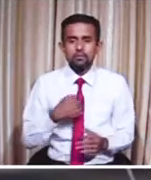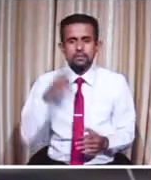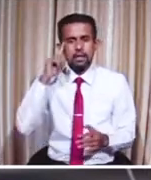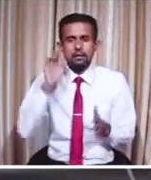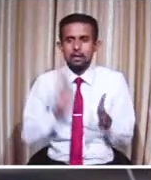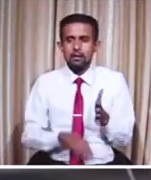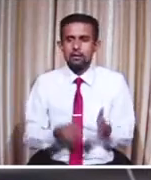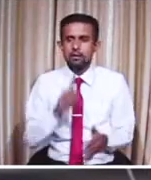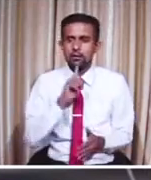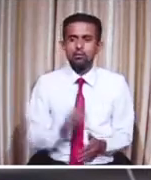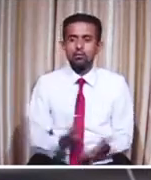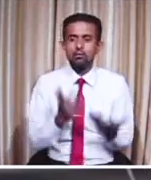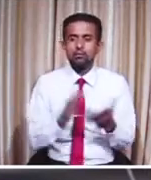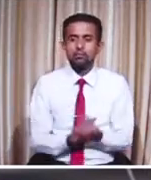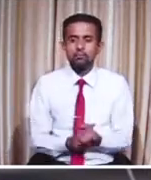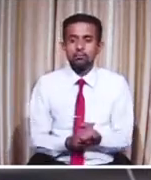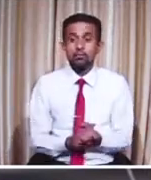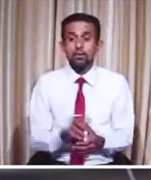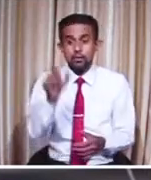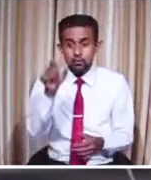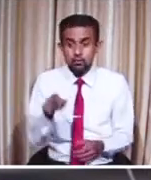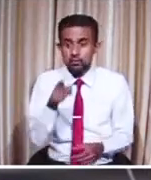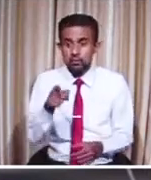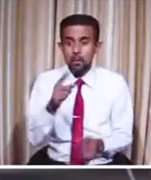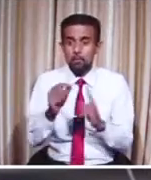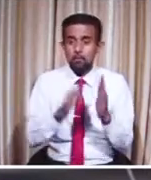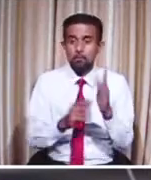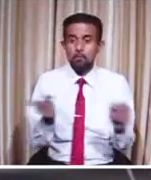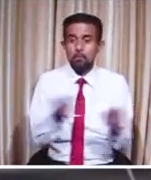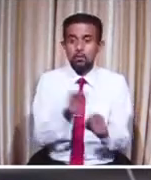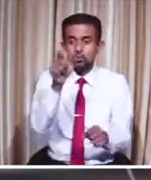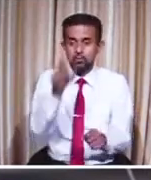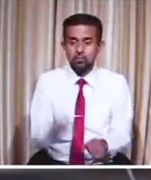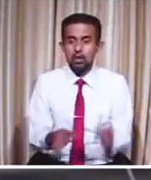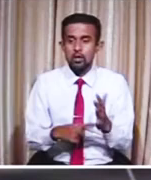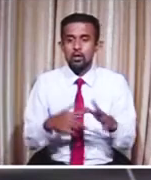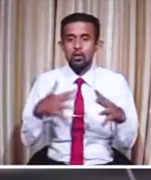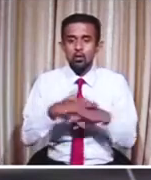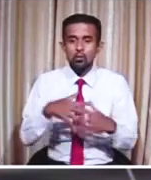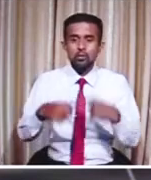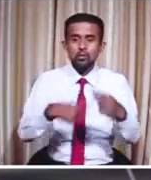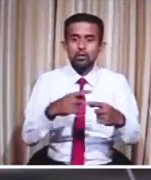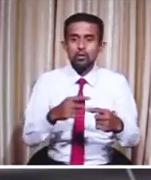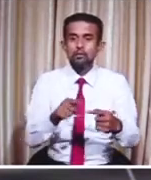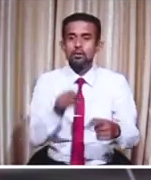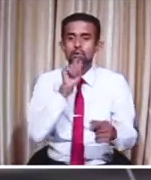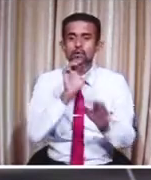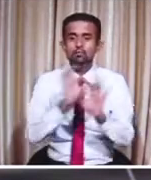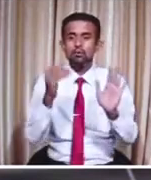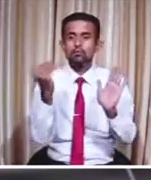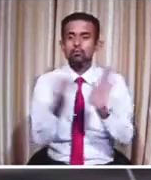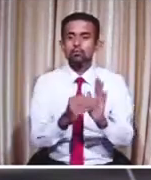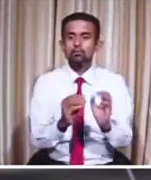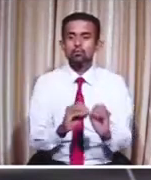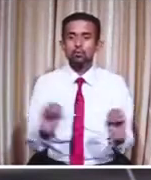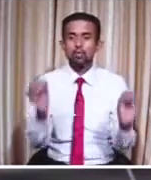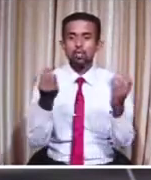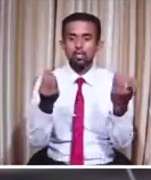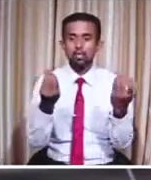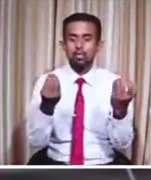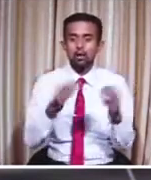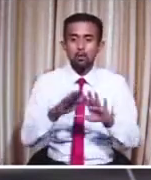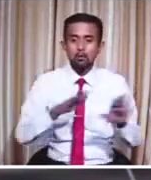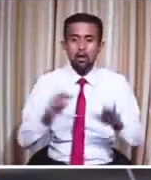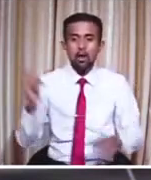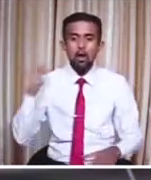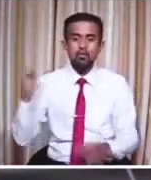hilada kini hilal. Ewa kerapu ait, ar menteri tu mau marapu ait, niti agriat mukaran hilal. Eh, Twitter agak nene. Eh, ia ka palan ekaran